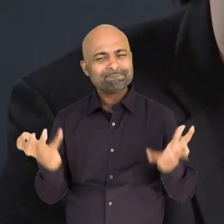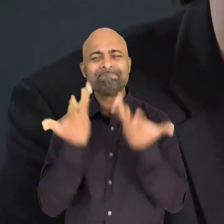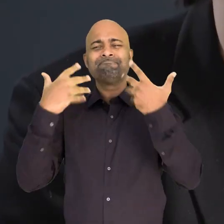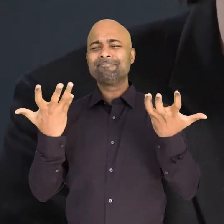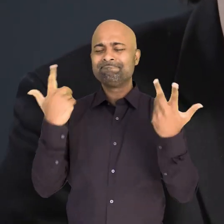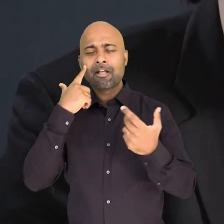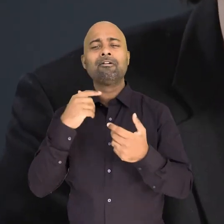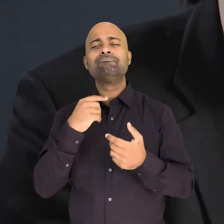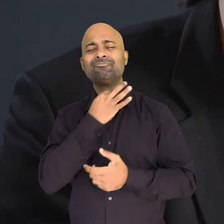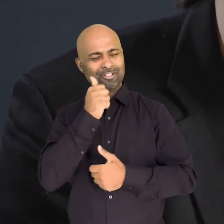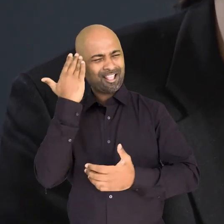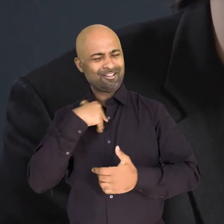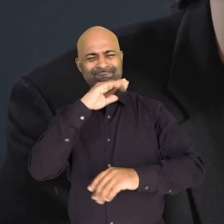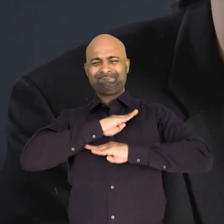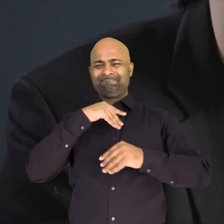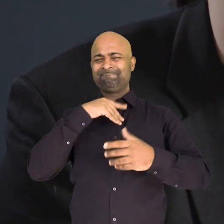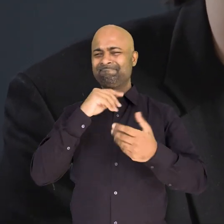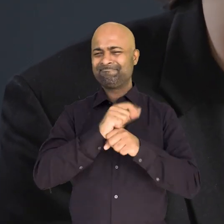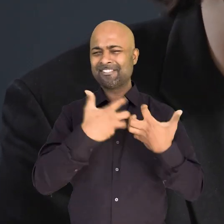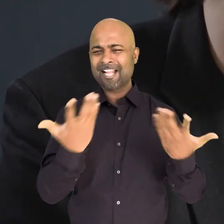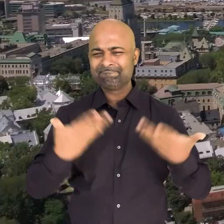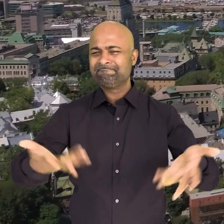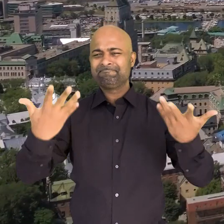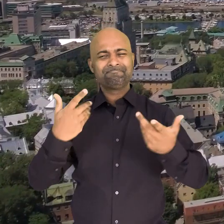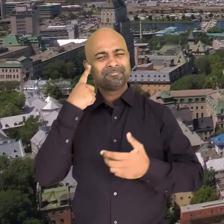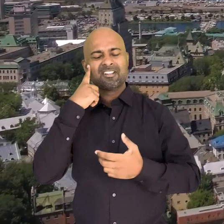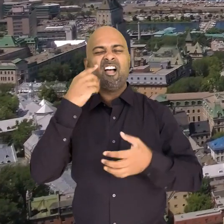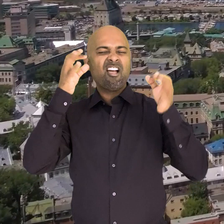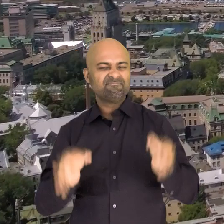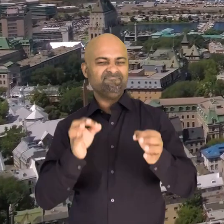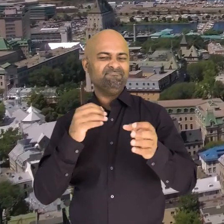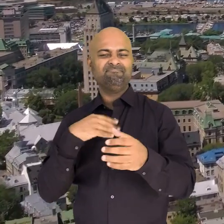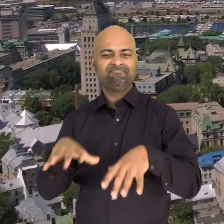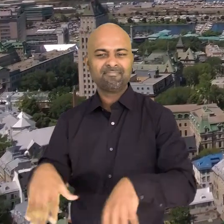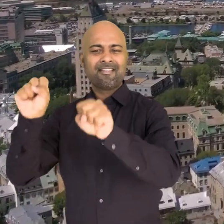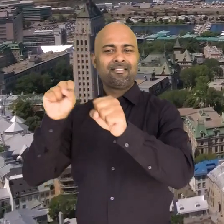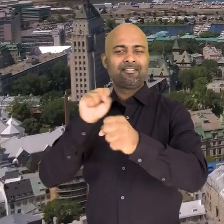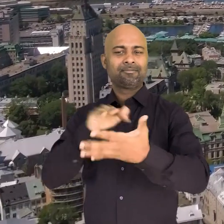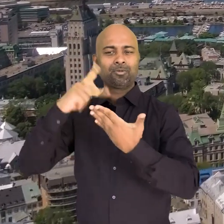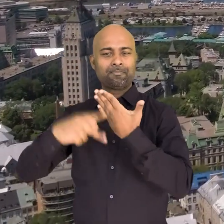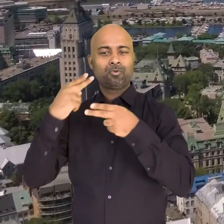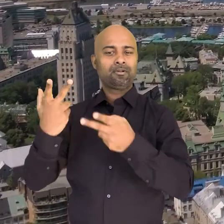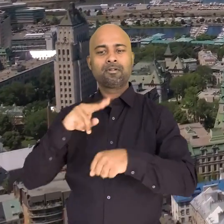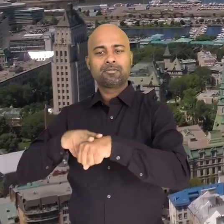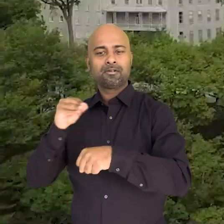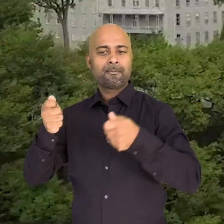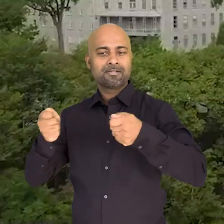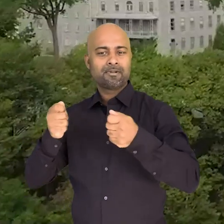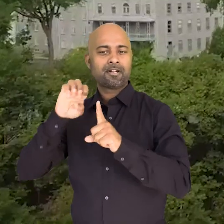là. J'avais une curiosité qui n'était pas vraiment satisfaite à juste travailler en usine. Mais après ça, j'ai fait un autre programme qui